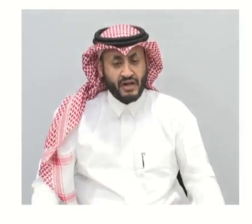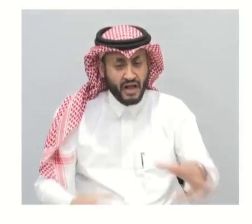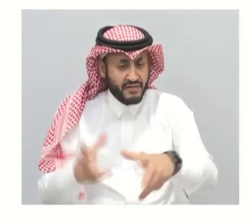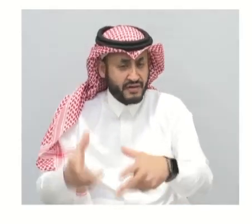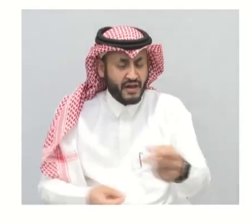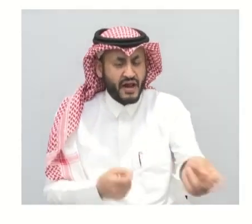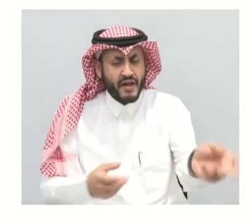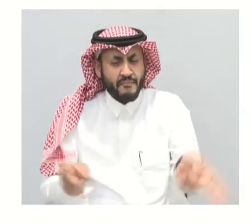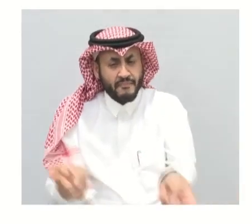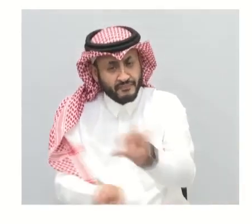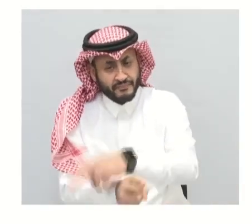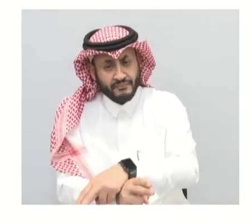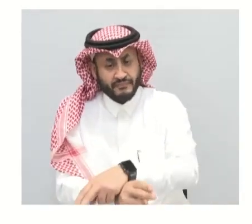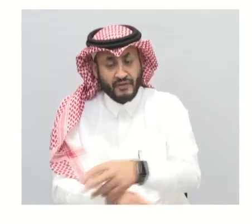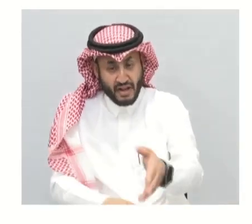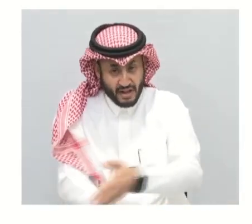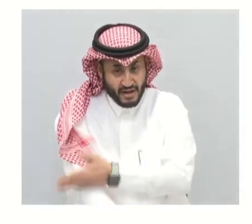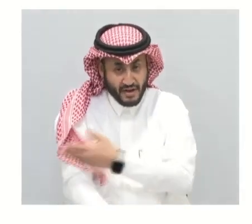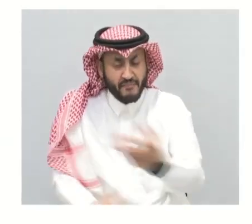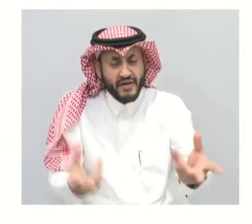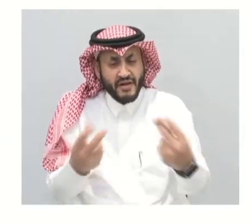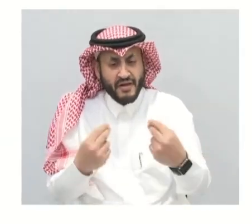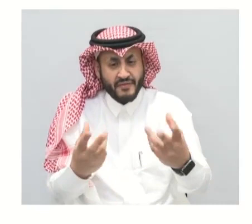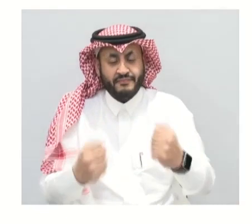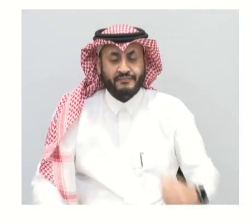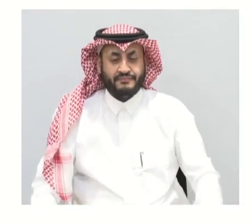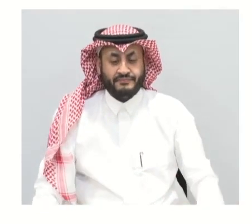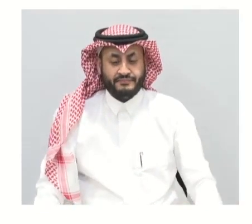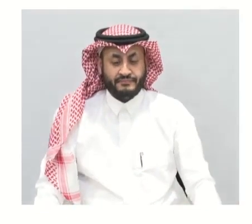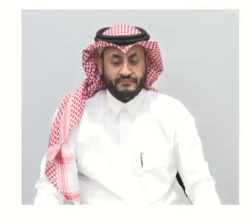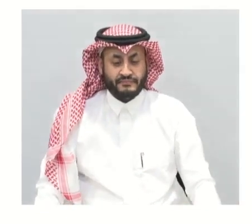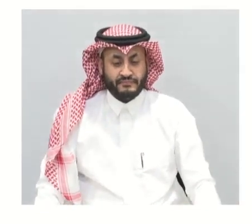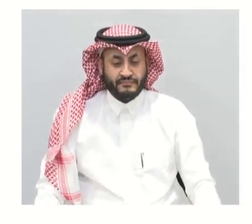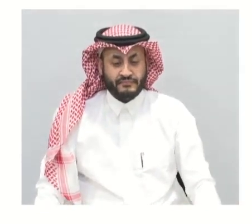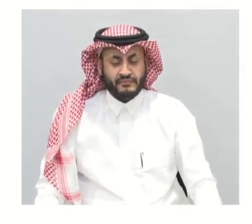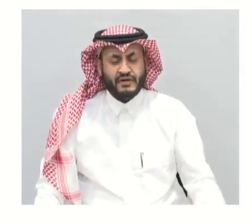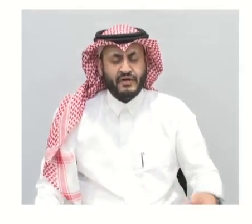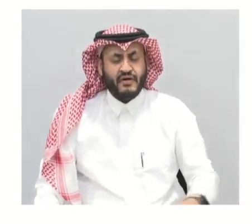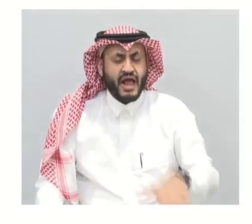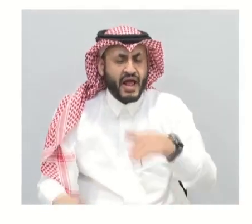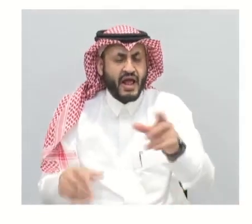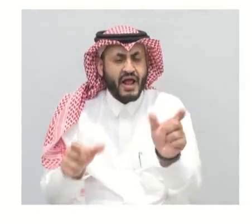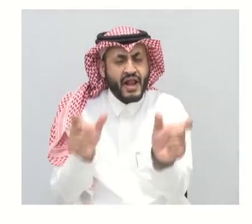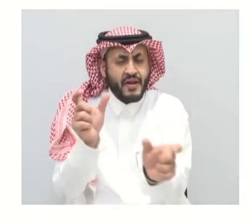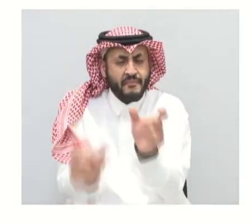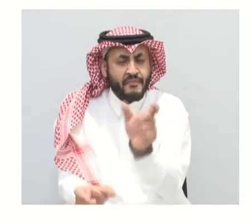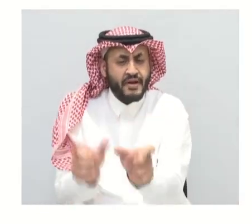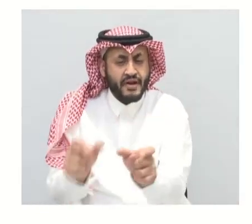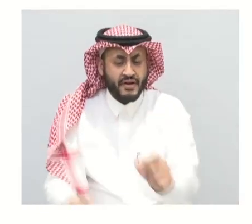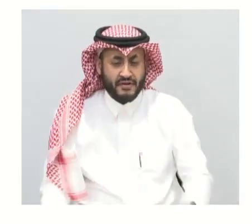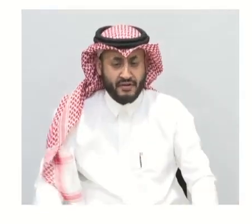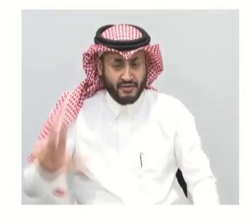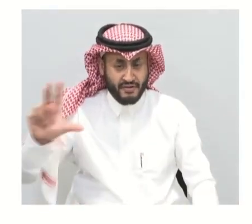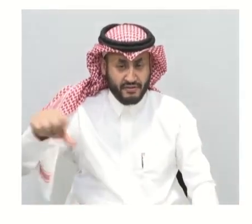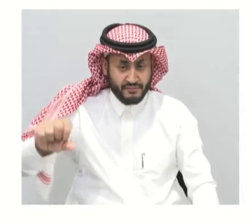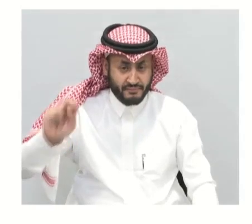مصادر بديله للطاقه تساعدنا في الاستفاده منها بشكل اكبر مكونات الوقود الاحفوري طالبين وطالبته ذكرنا